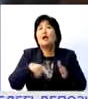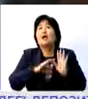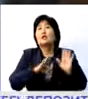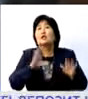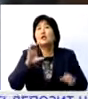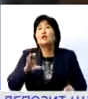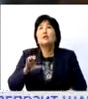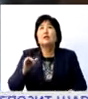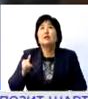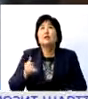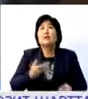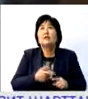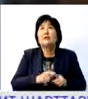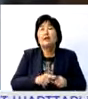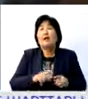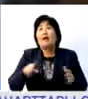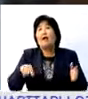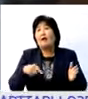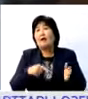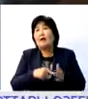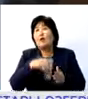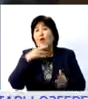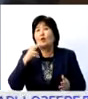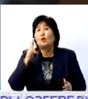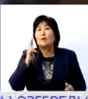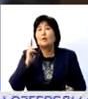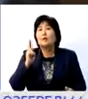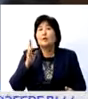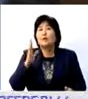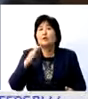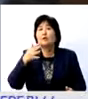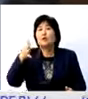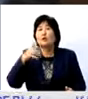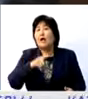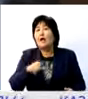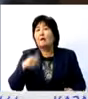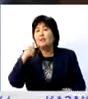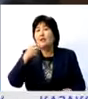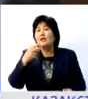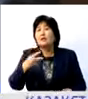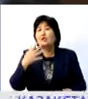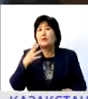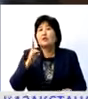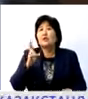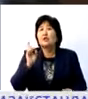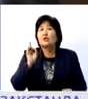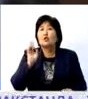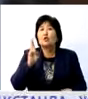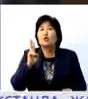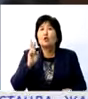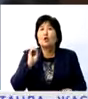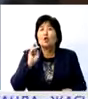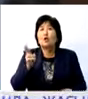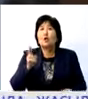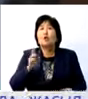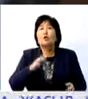Сәрменбай Бергалдапұрлы қаладағы көп пәтерлі тұрғын үйлердің ағымдағы жылдың 25-ші қыркүйегіне дейін толық жылу маусымына